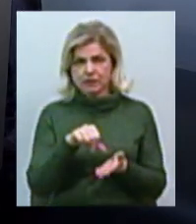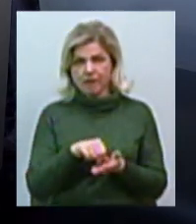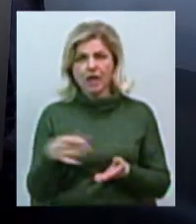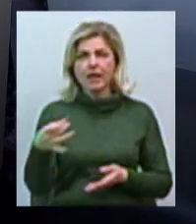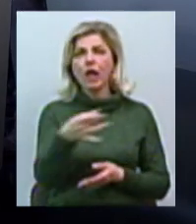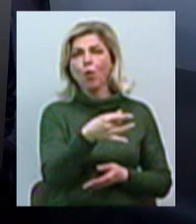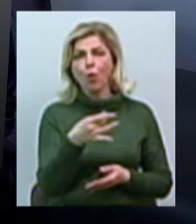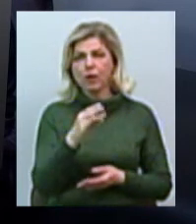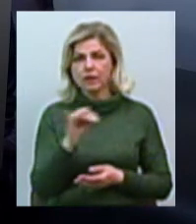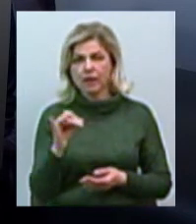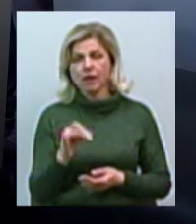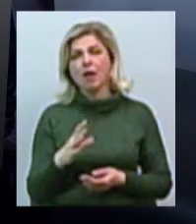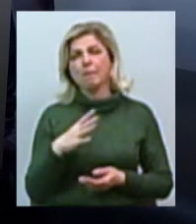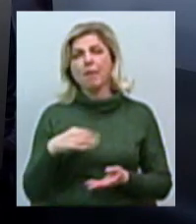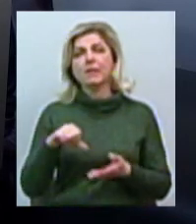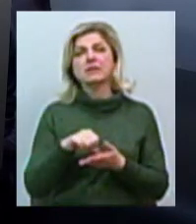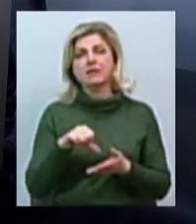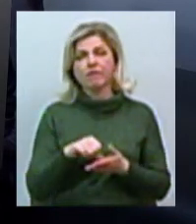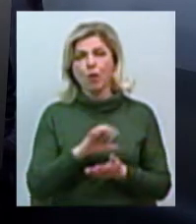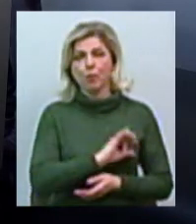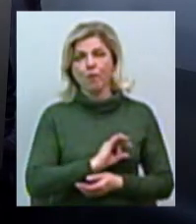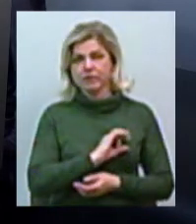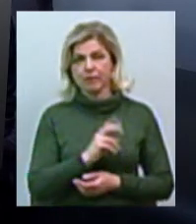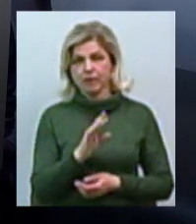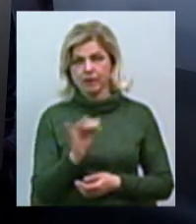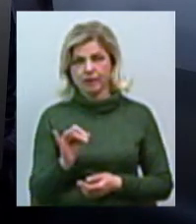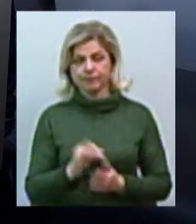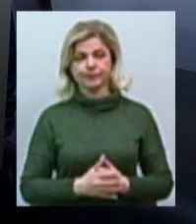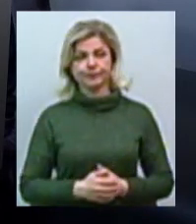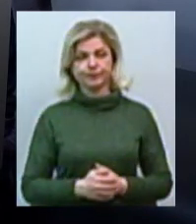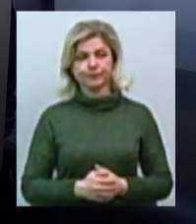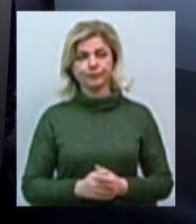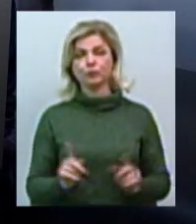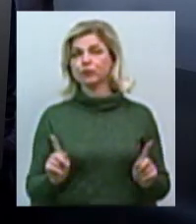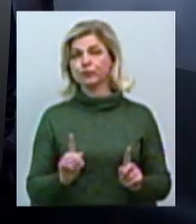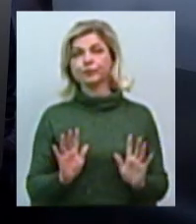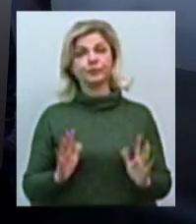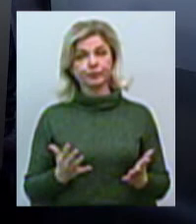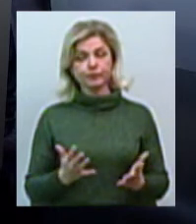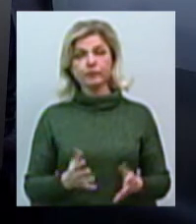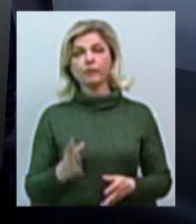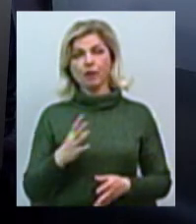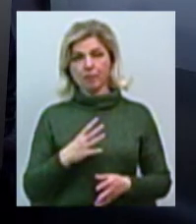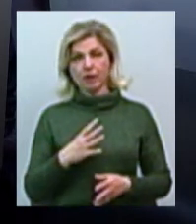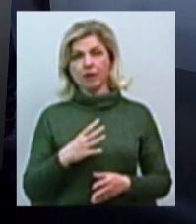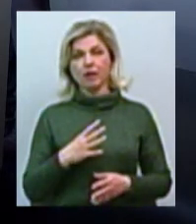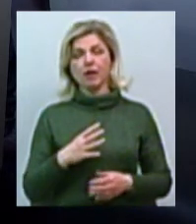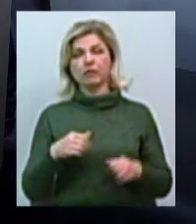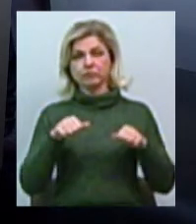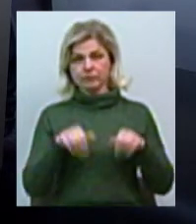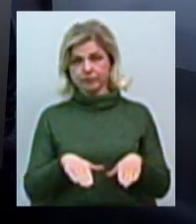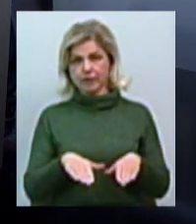регіони, всі були представлені профспілки. Що відбувається? Ну, була прийнята відповідна